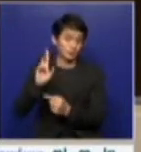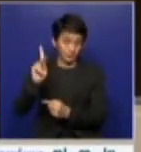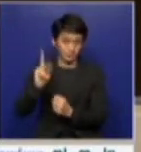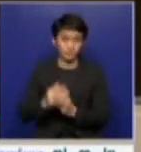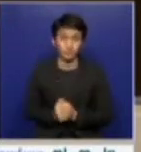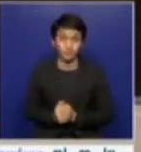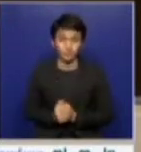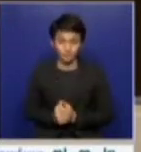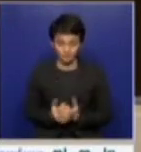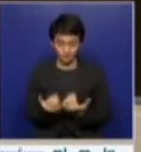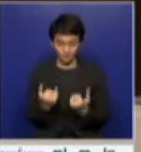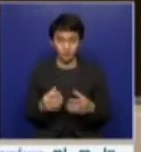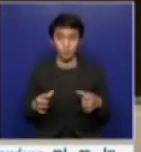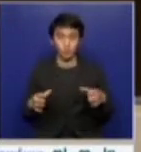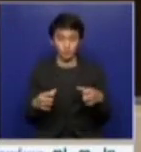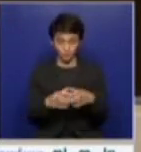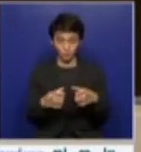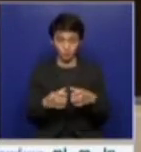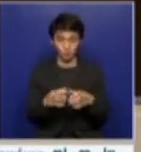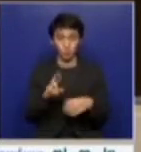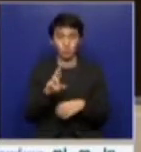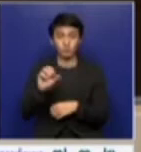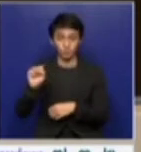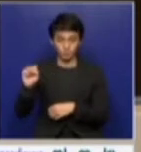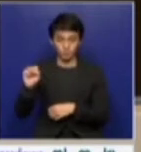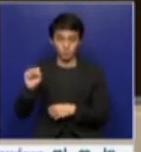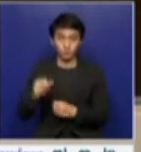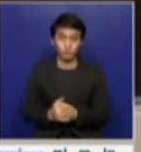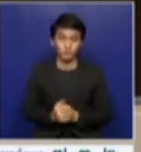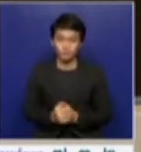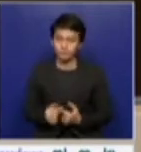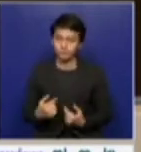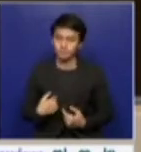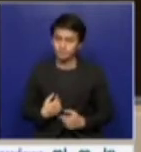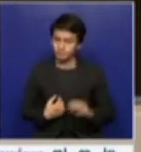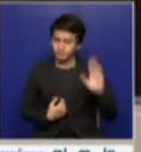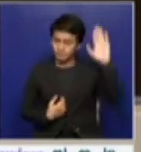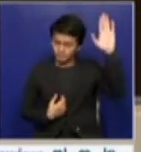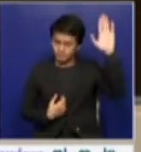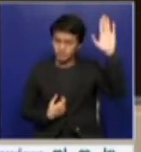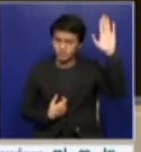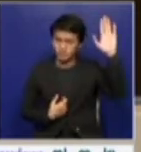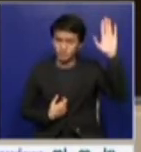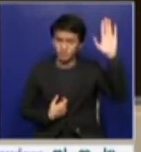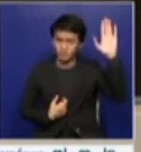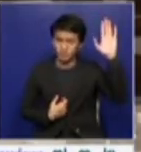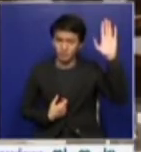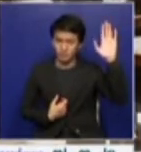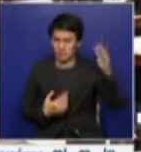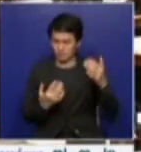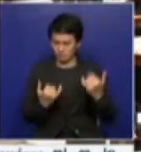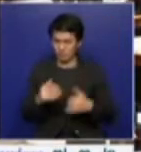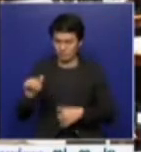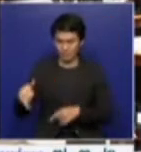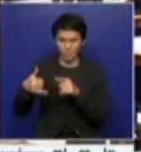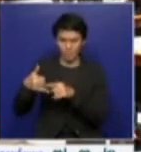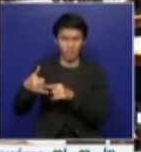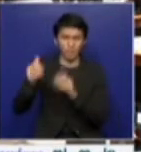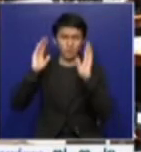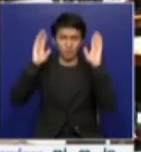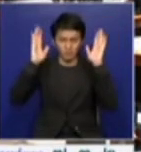สมาชิกรัฐสภาขอประท้วงผู้ที่กำลังอภิปราย